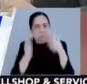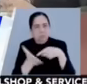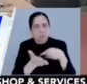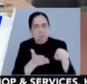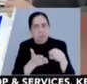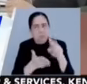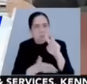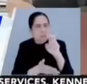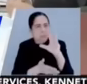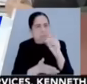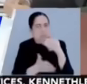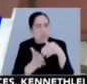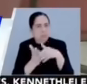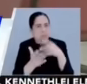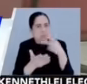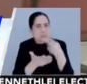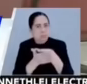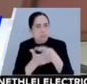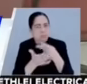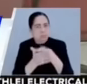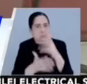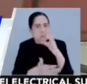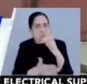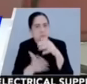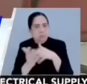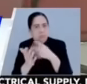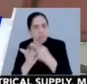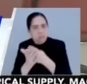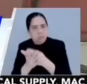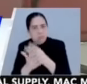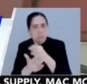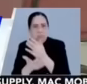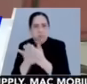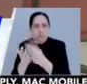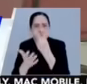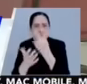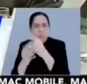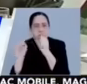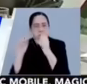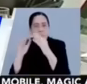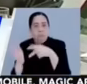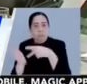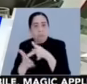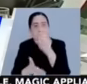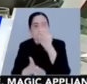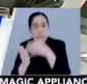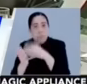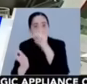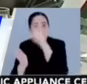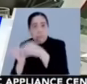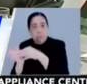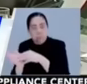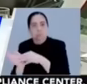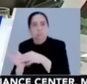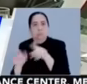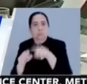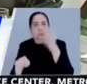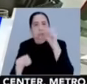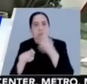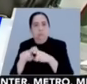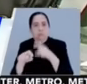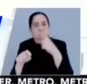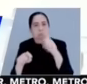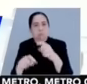250,000 pesos, 500,000 pesos at may dalawang safe house na binayaran ng tig 1 milyon piso bilang renta para lamang sa